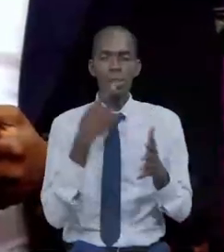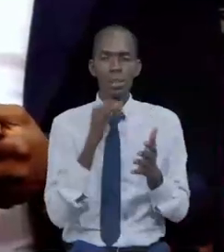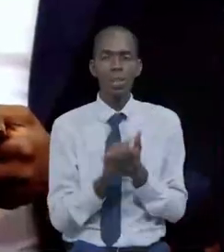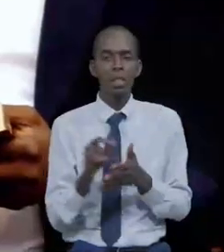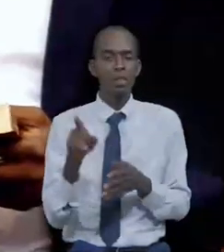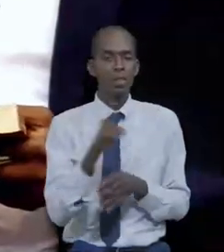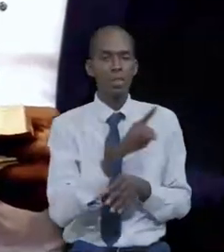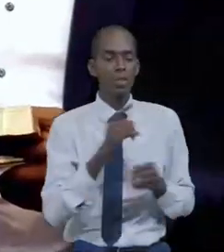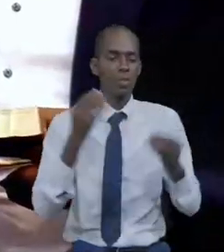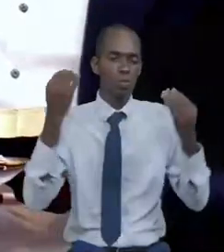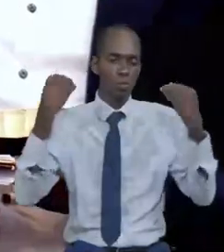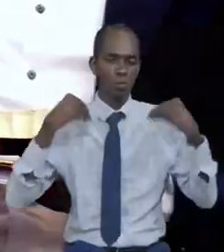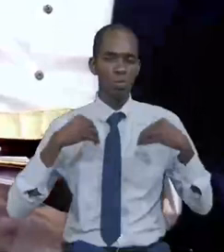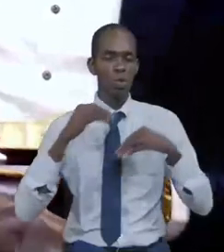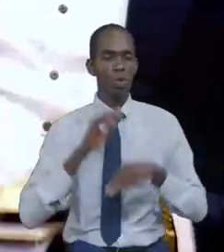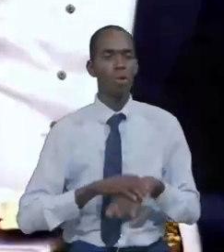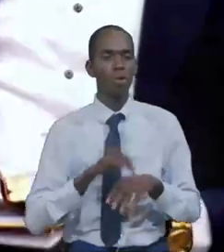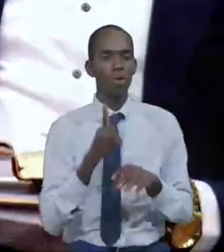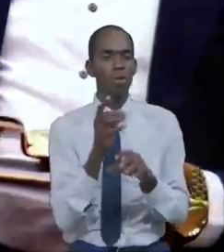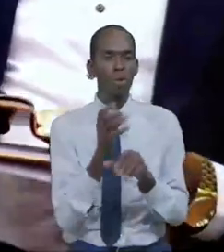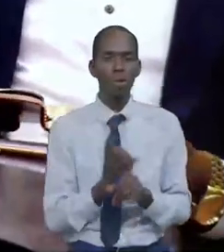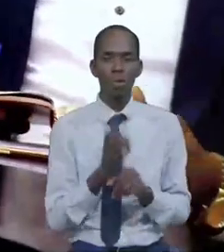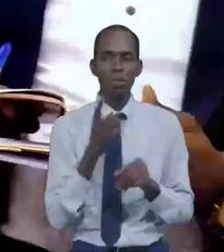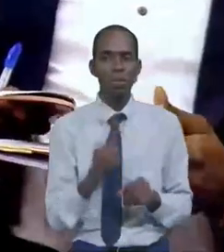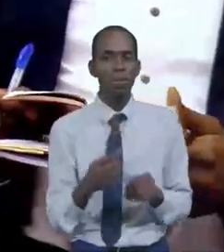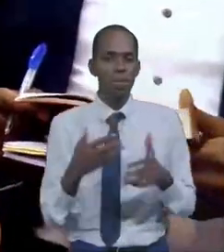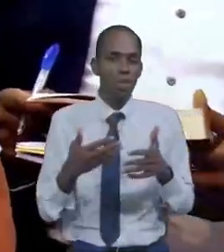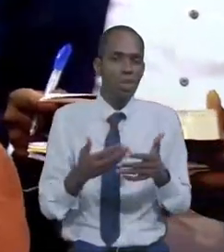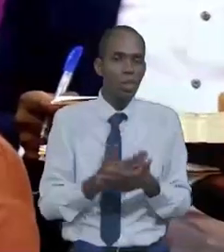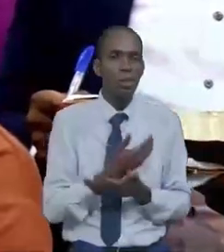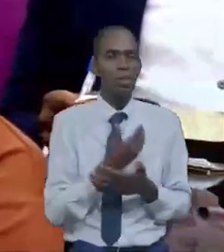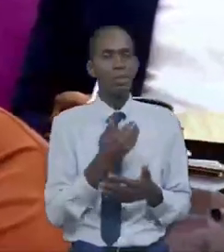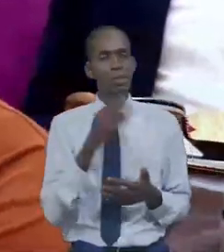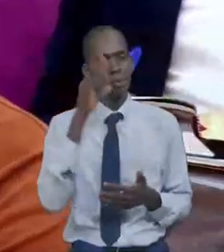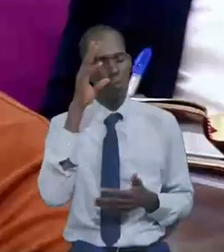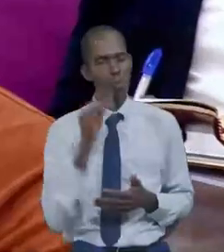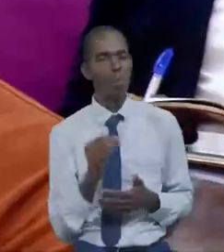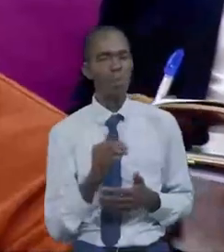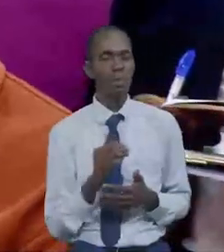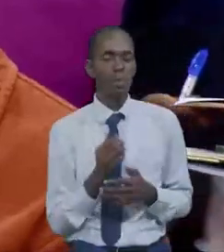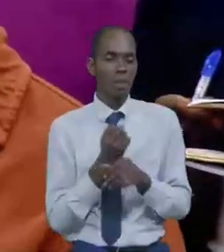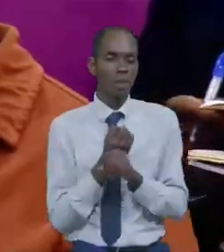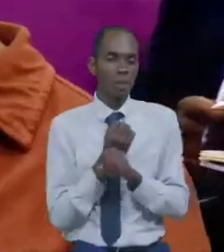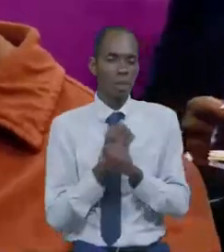revêtir l'homme nouveau, sauvé, l'homme nouveau, sanctifié, l'homme nouveau,